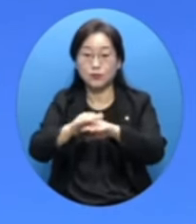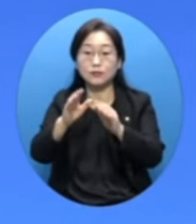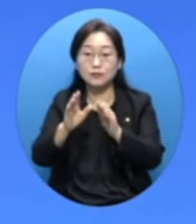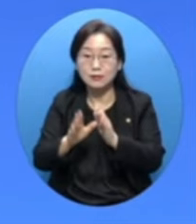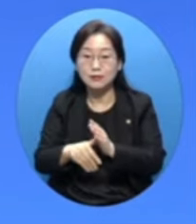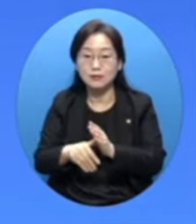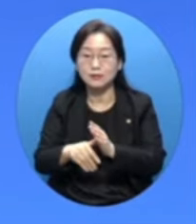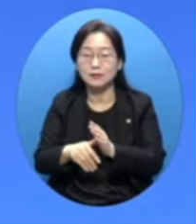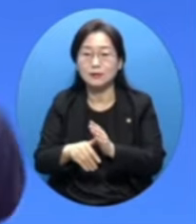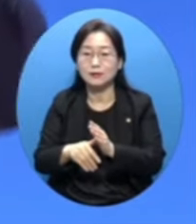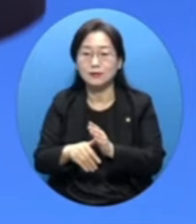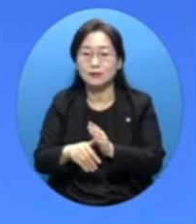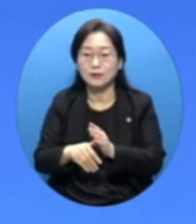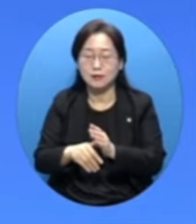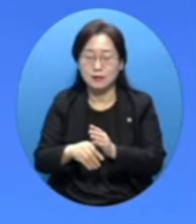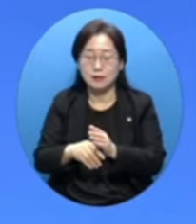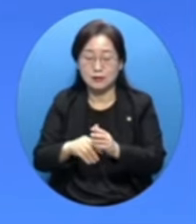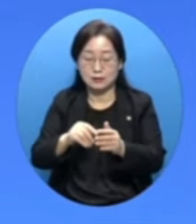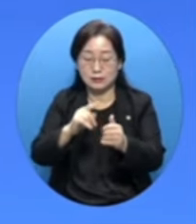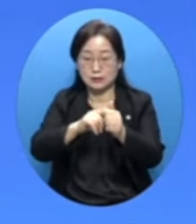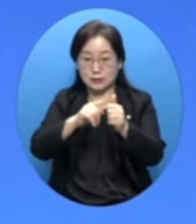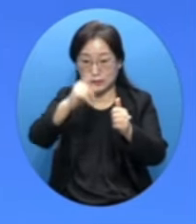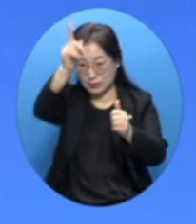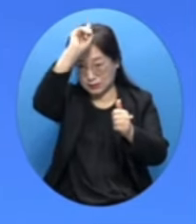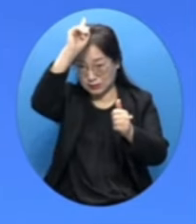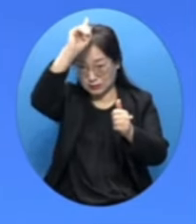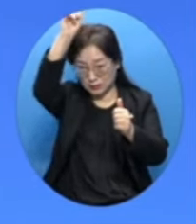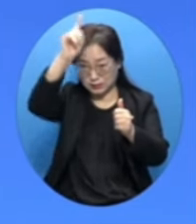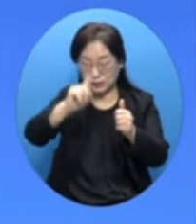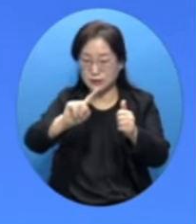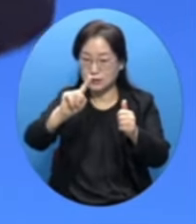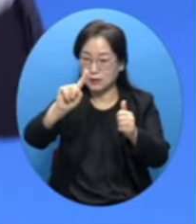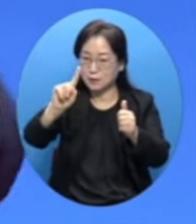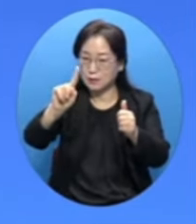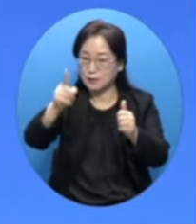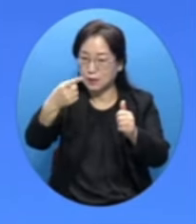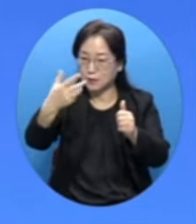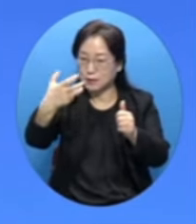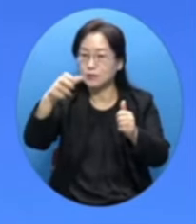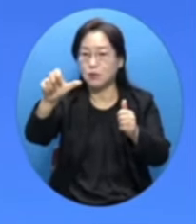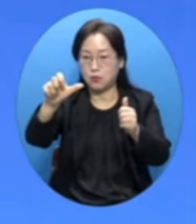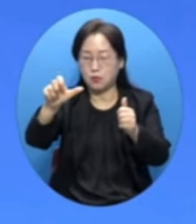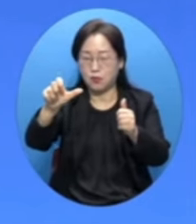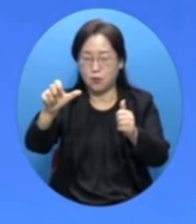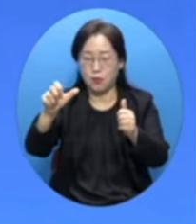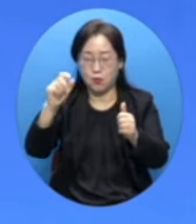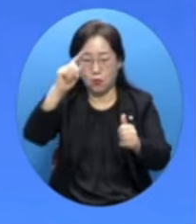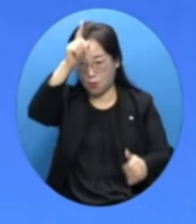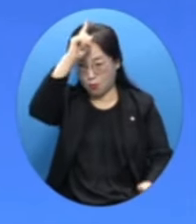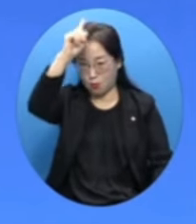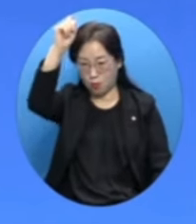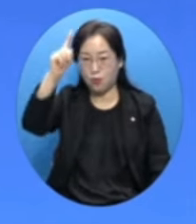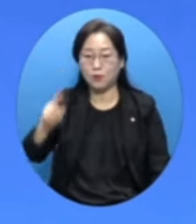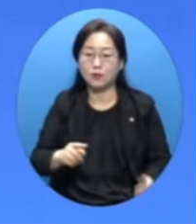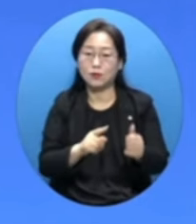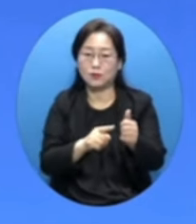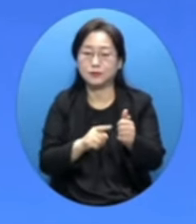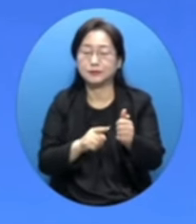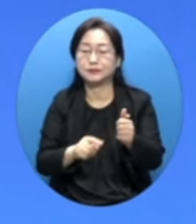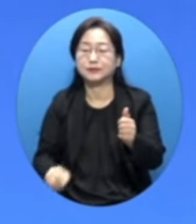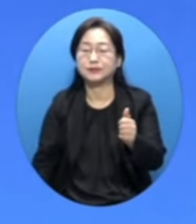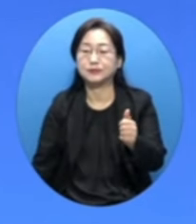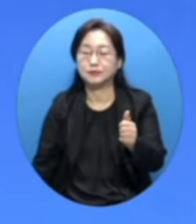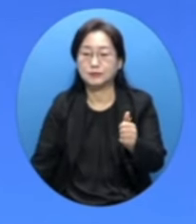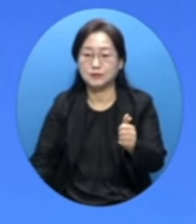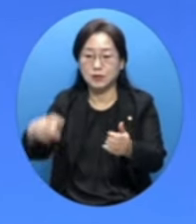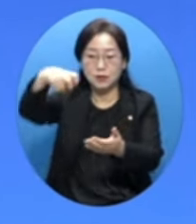시간에 키가 한 1m 85집데 큰 거국 이신 그분이